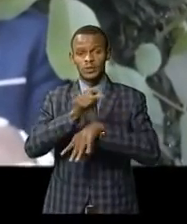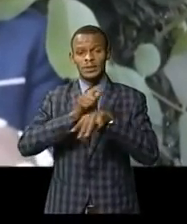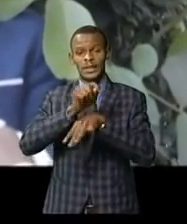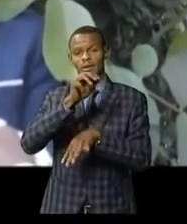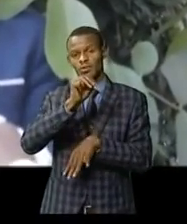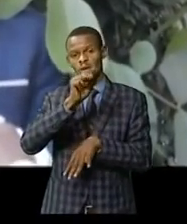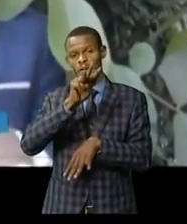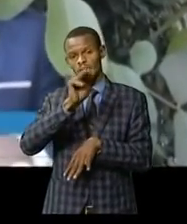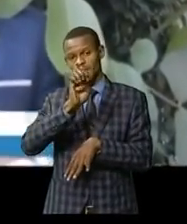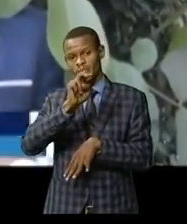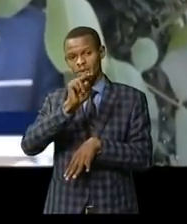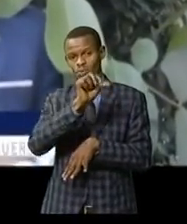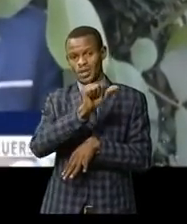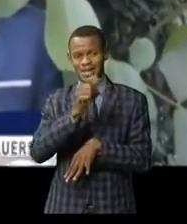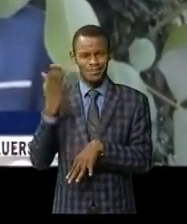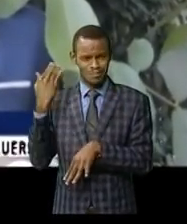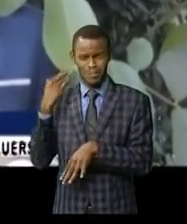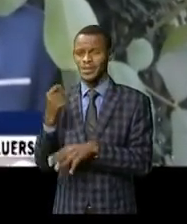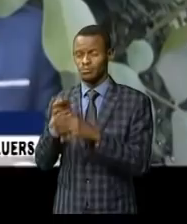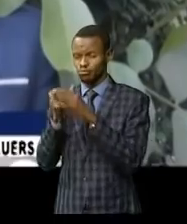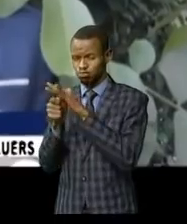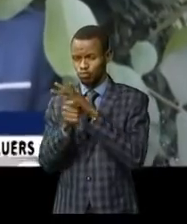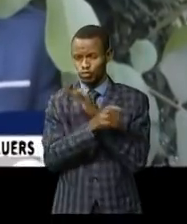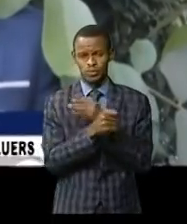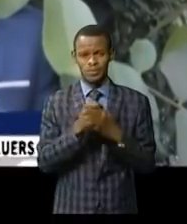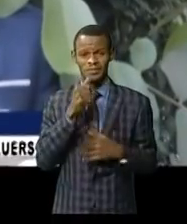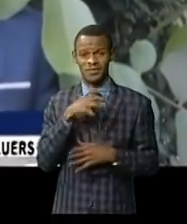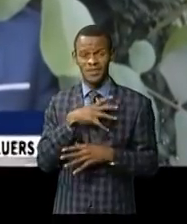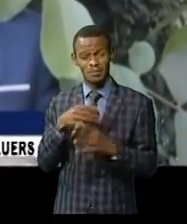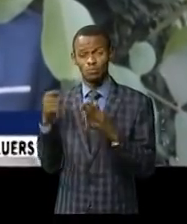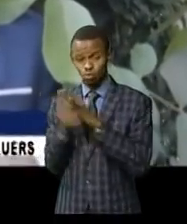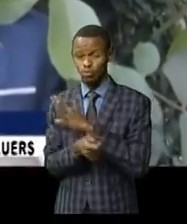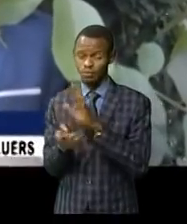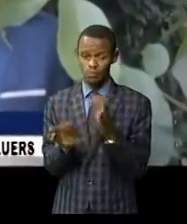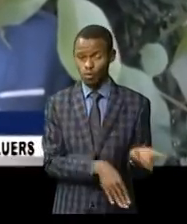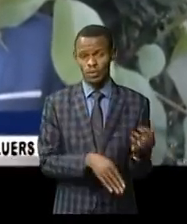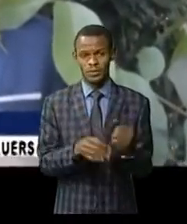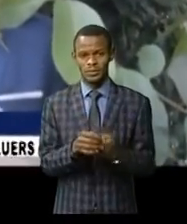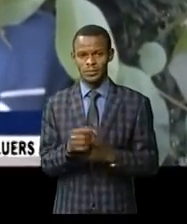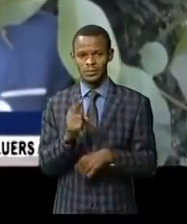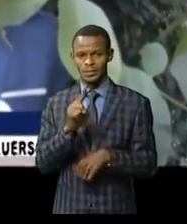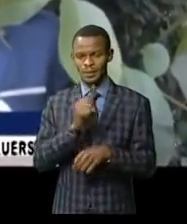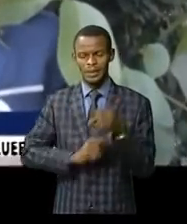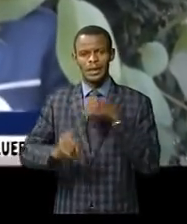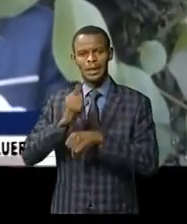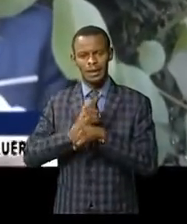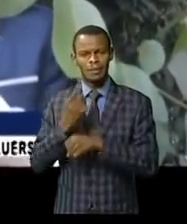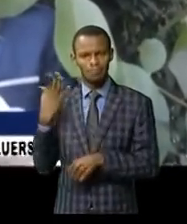de Kasika, les femmes enterrées vives. Il y a de cela une année, il y a plus de 70 jeunes qui ont